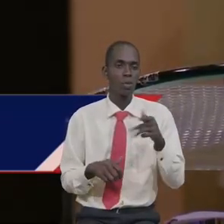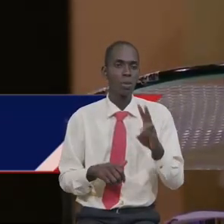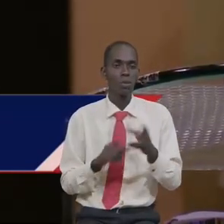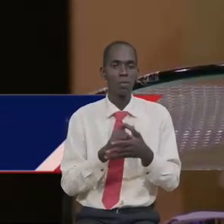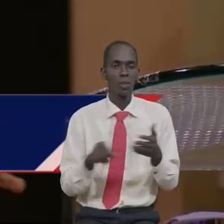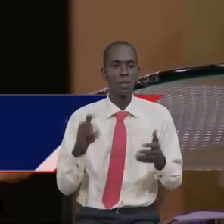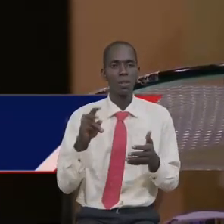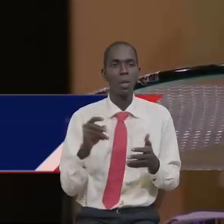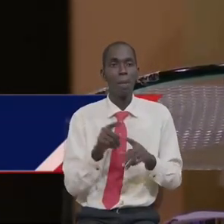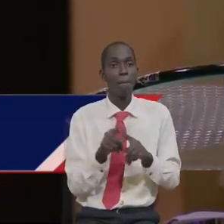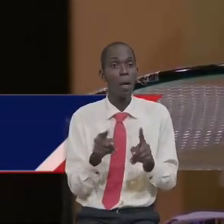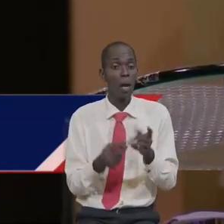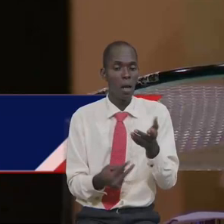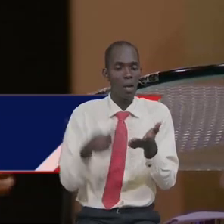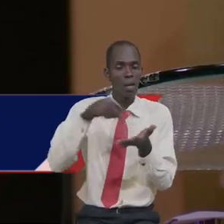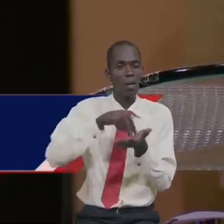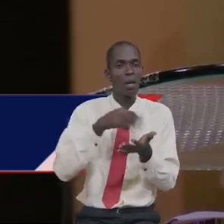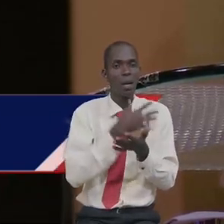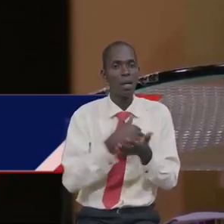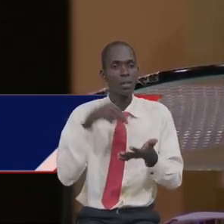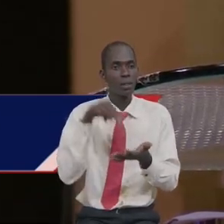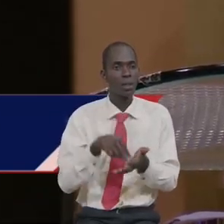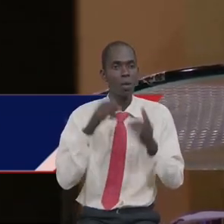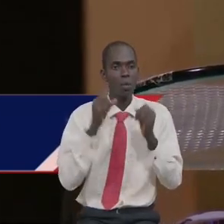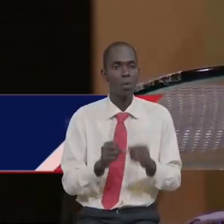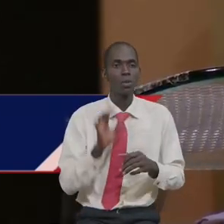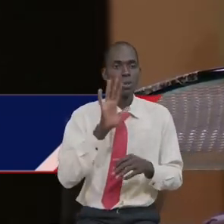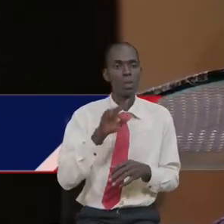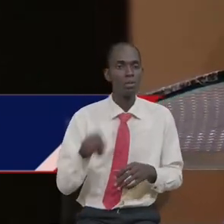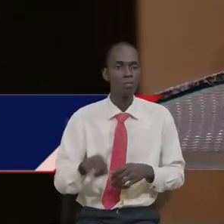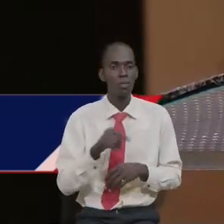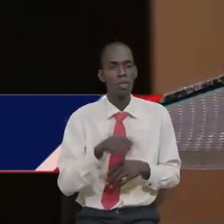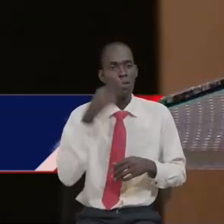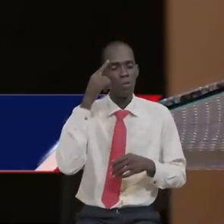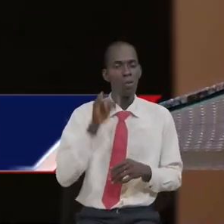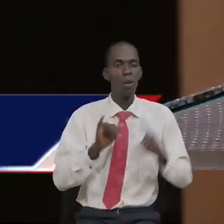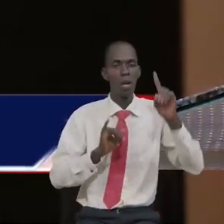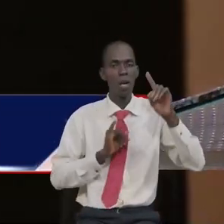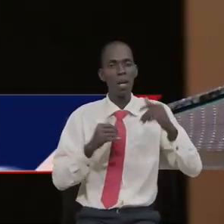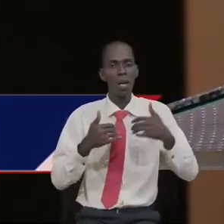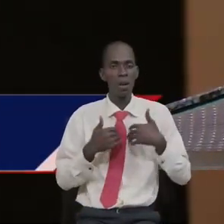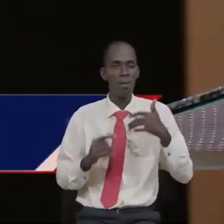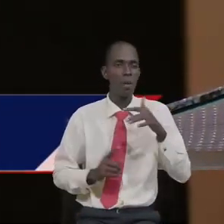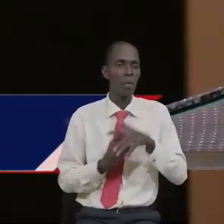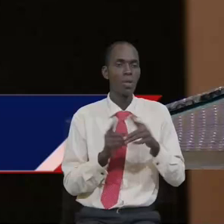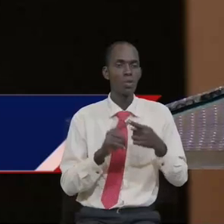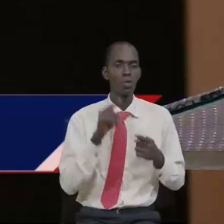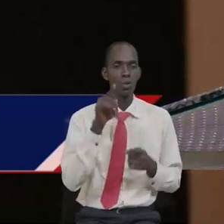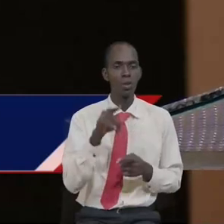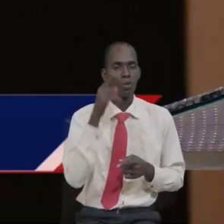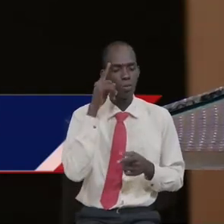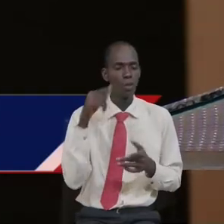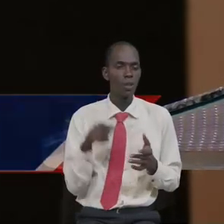et tiens-toi sur tes pieds, car je te suis apparu pour t'établir